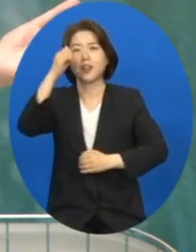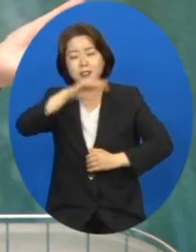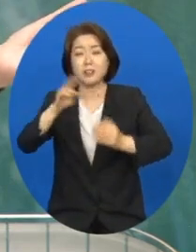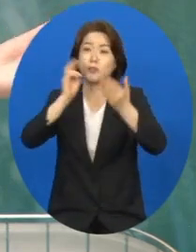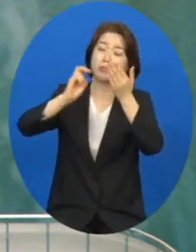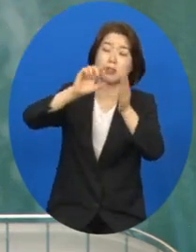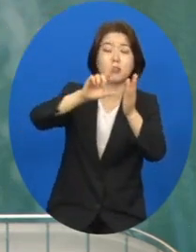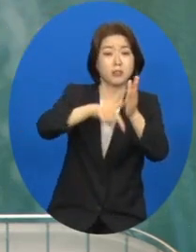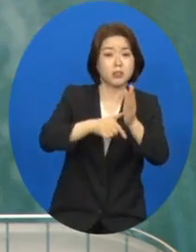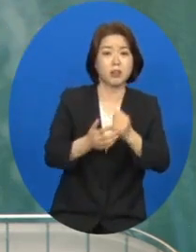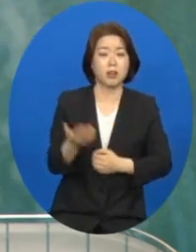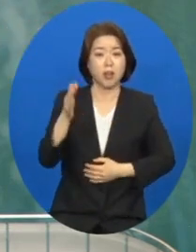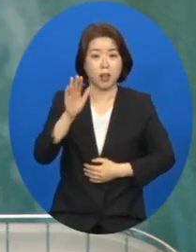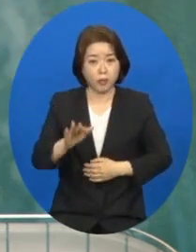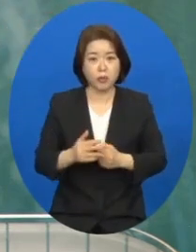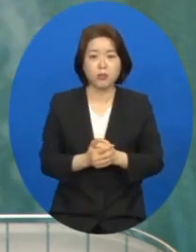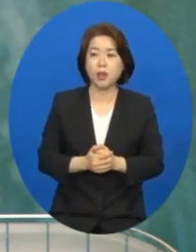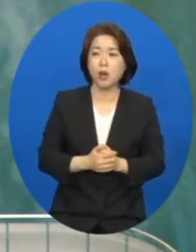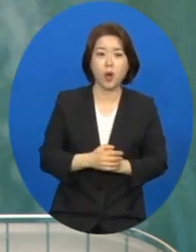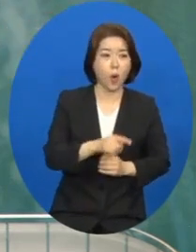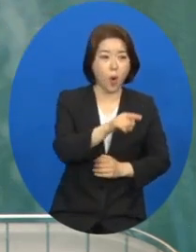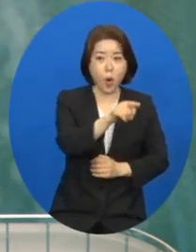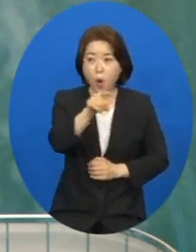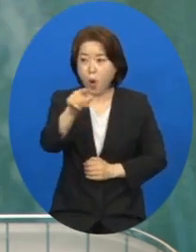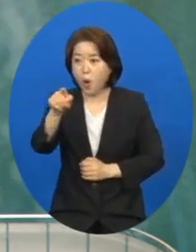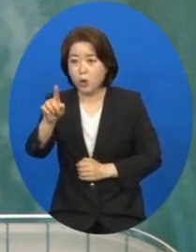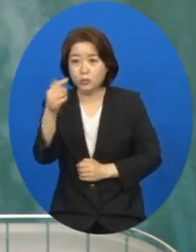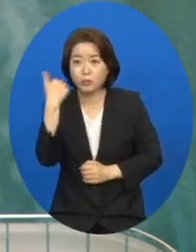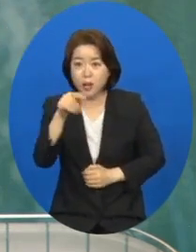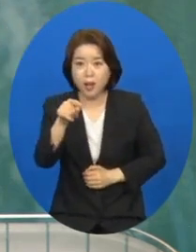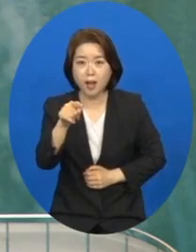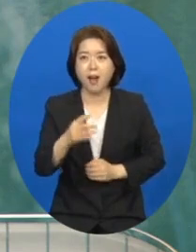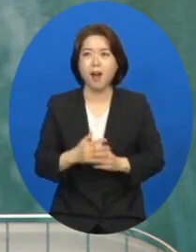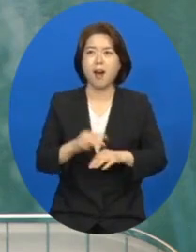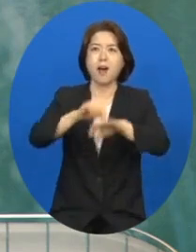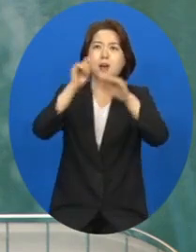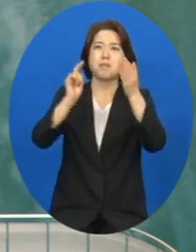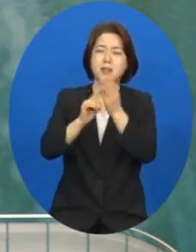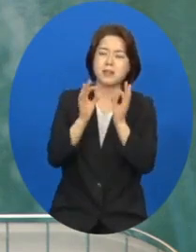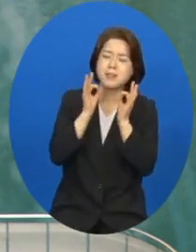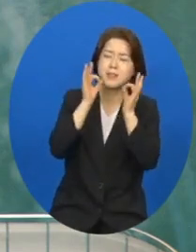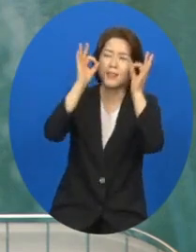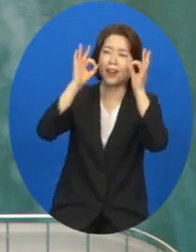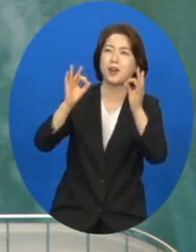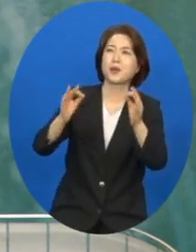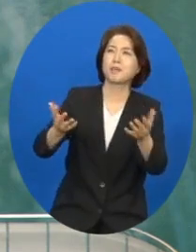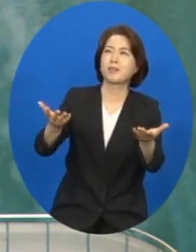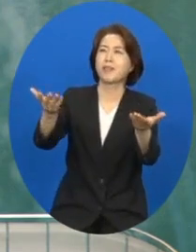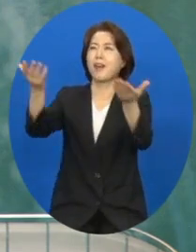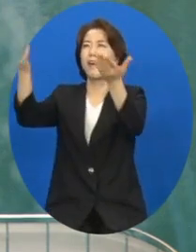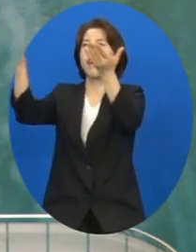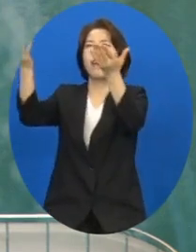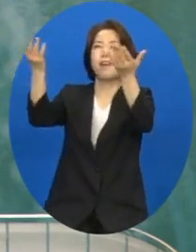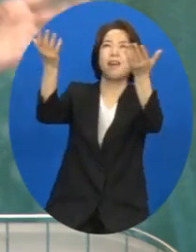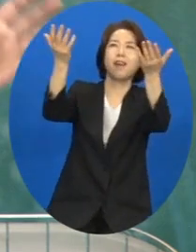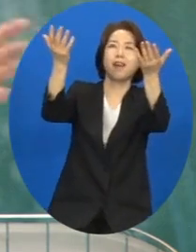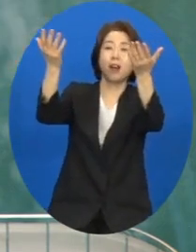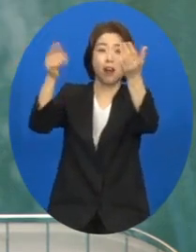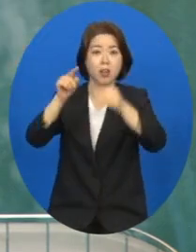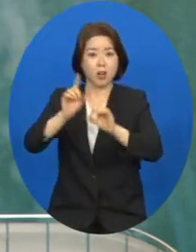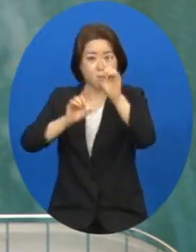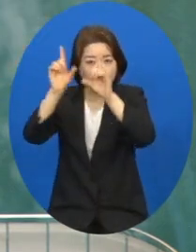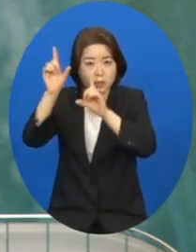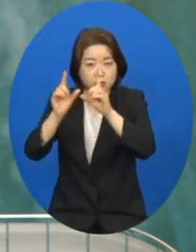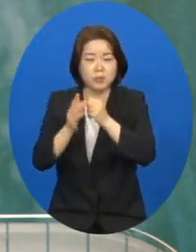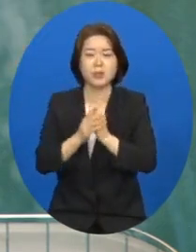시간이에요. 그런데 어느 성도 한 분이 정말 마음에 전심을 다하여 하나님께 찬양해. 이건 성령이 아니면 있을 수